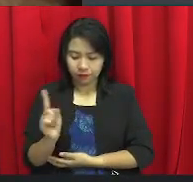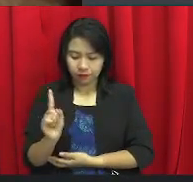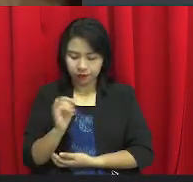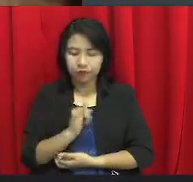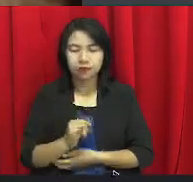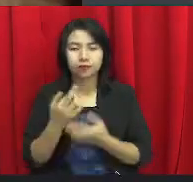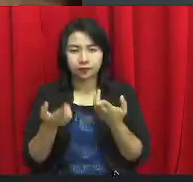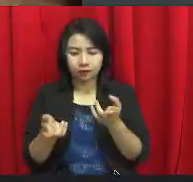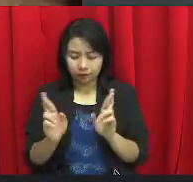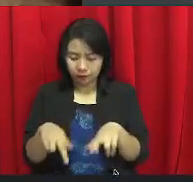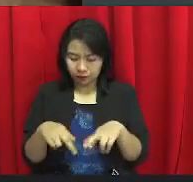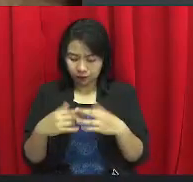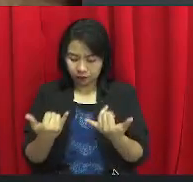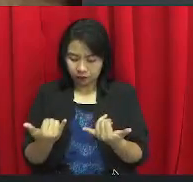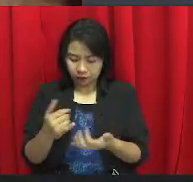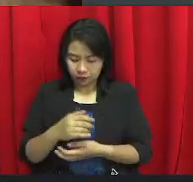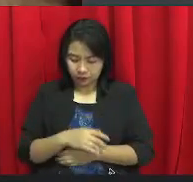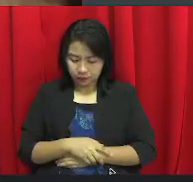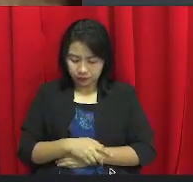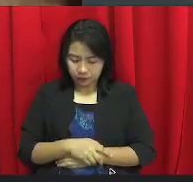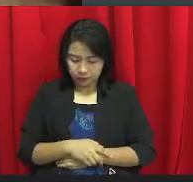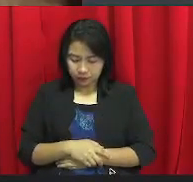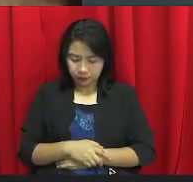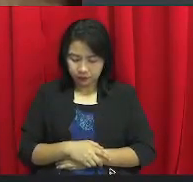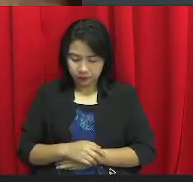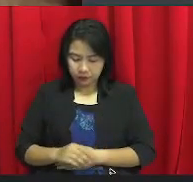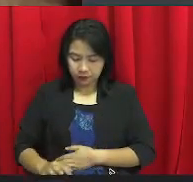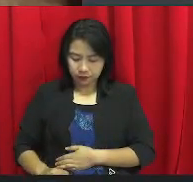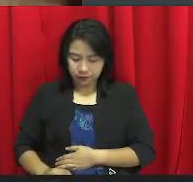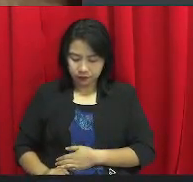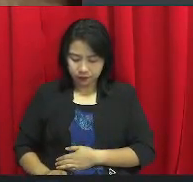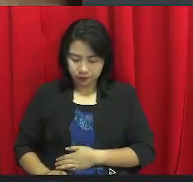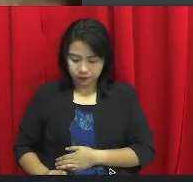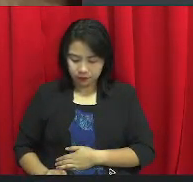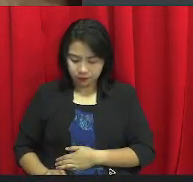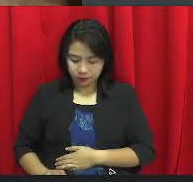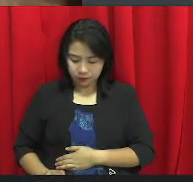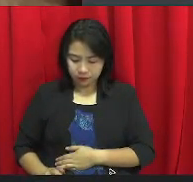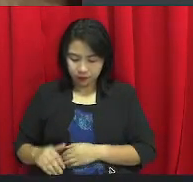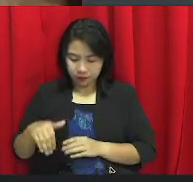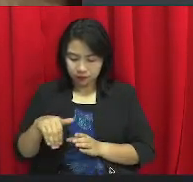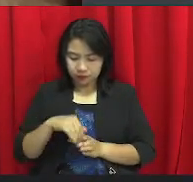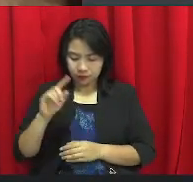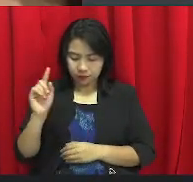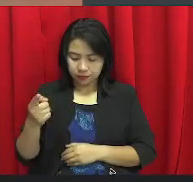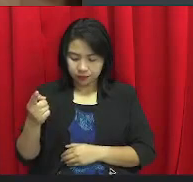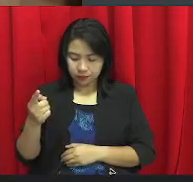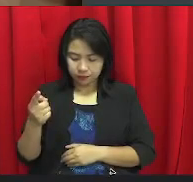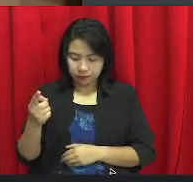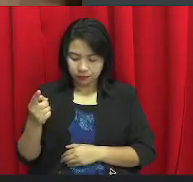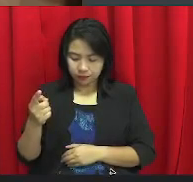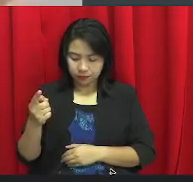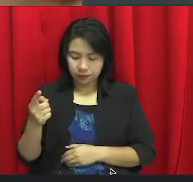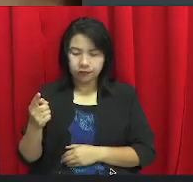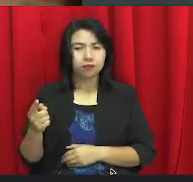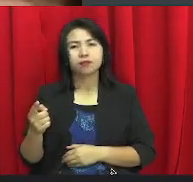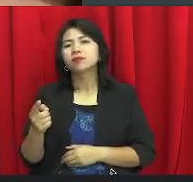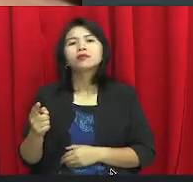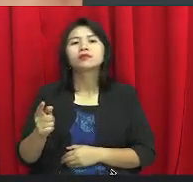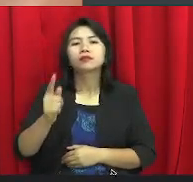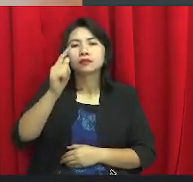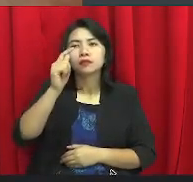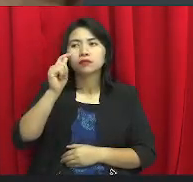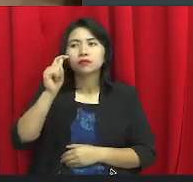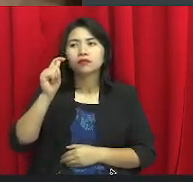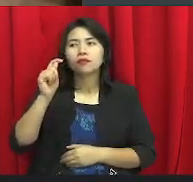ano yung bunga mga kapatid na mayroong standard? Okay, in 1 Thessalonians 4:1. 1 Thessalonians chapter